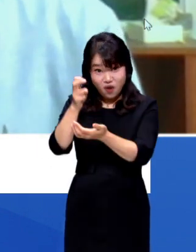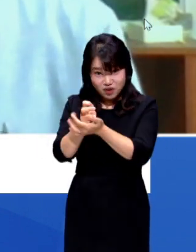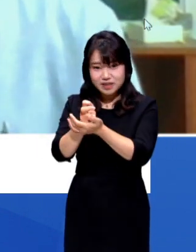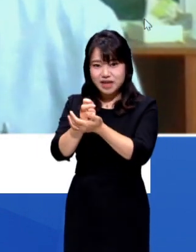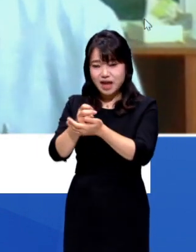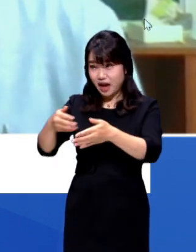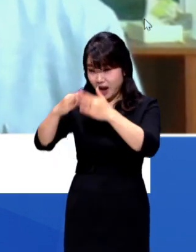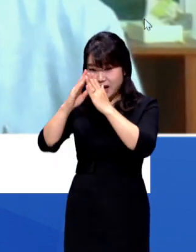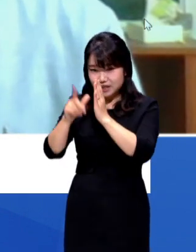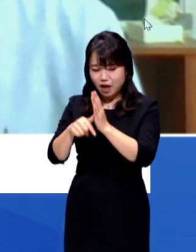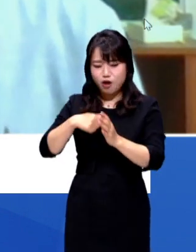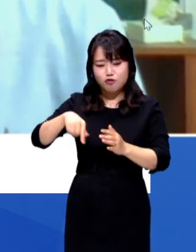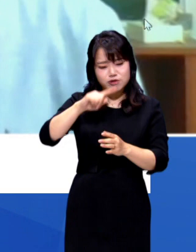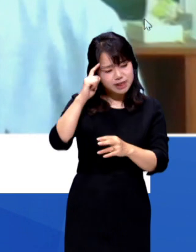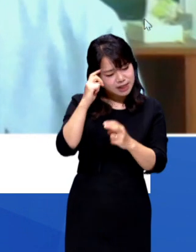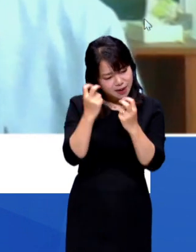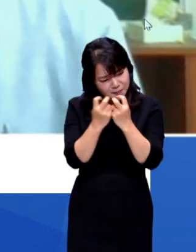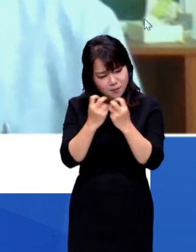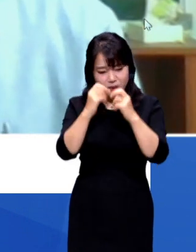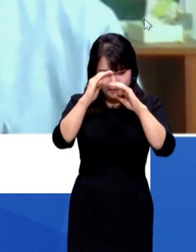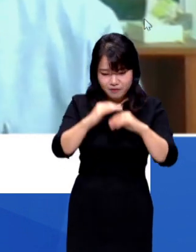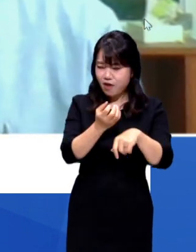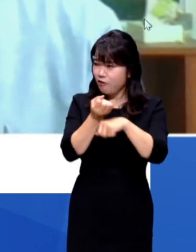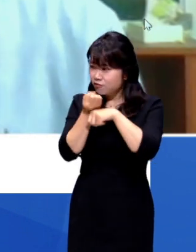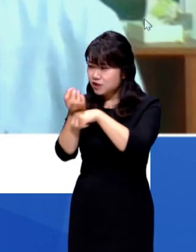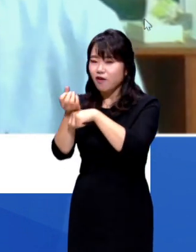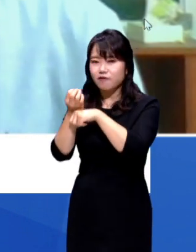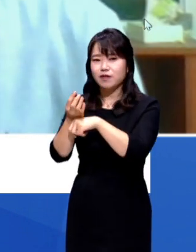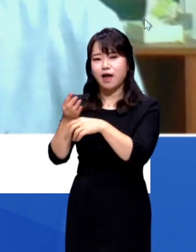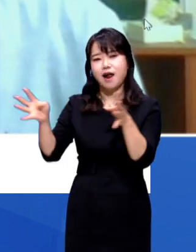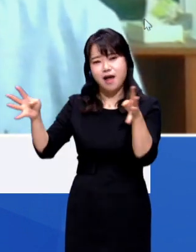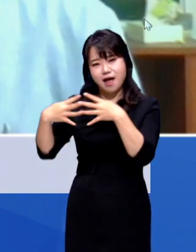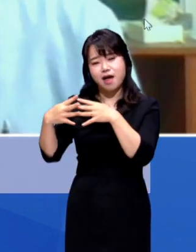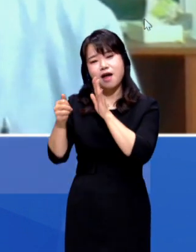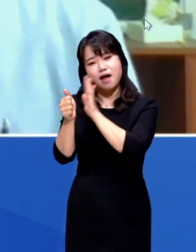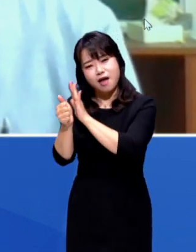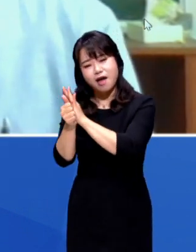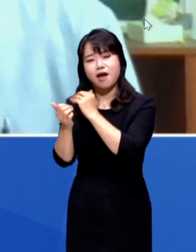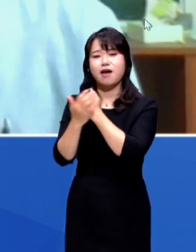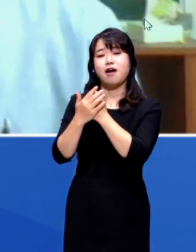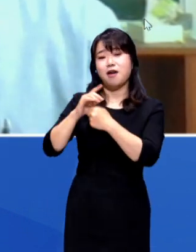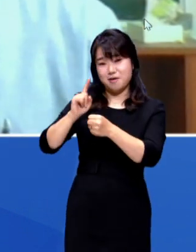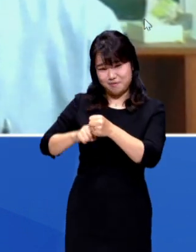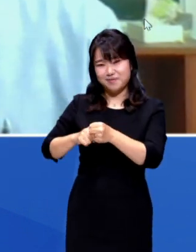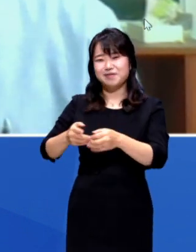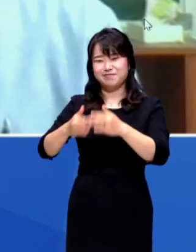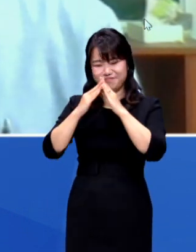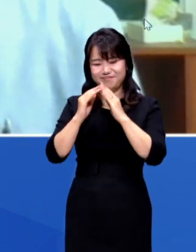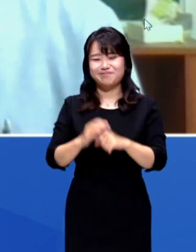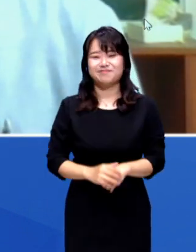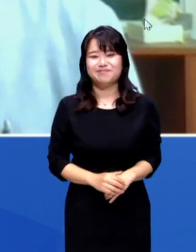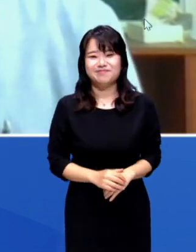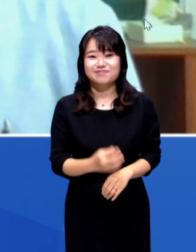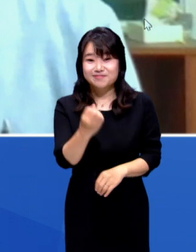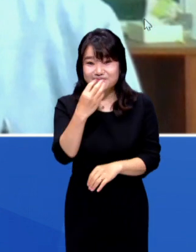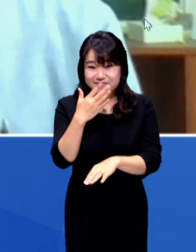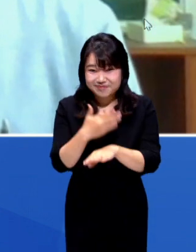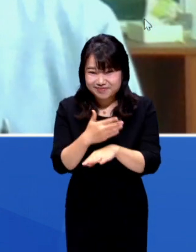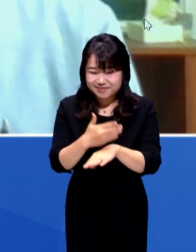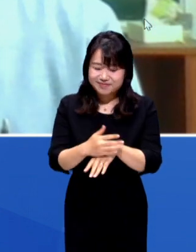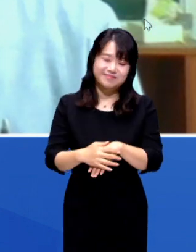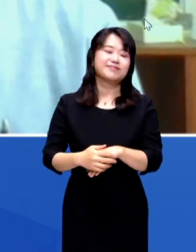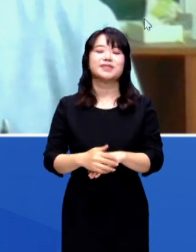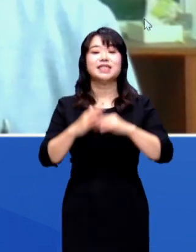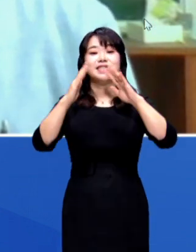참여해서 우리 의견을 반영하고 서로 협력해서 나가는 쪽으로 지금 방향을 정하고 있습니다. 네, 여기까지 듣겠습니다. 도봉구